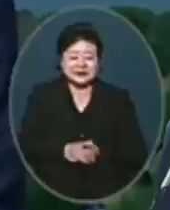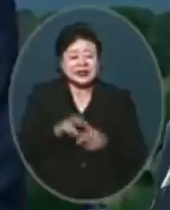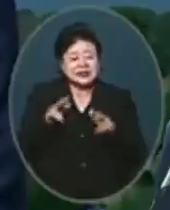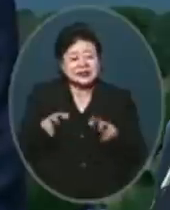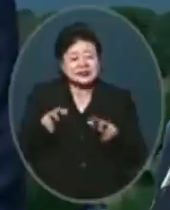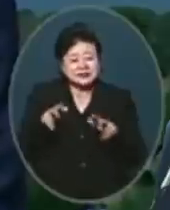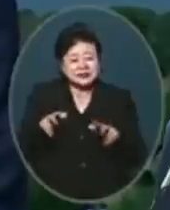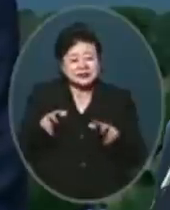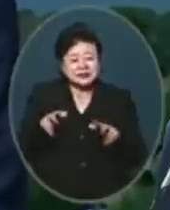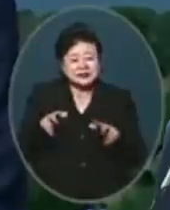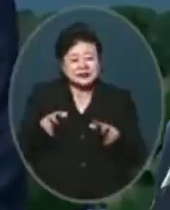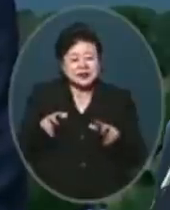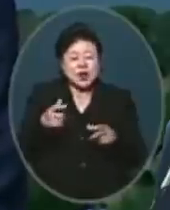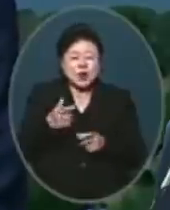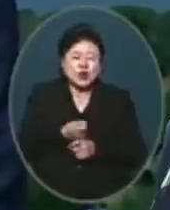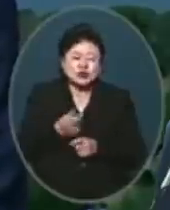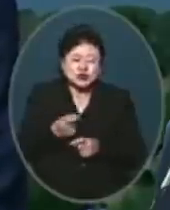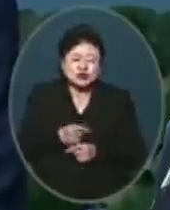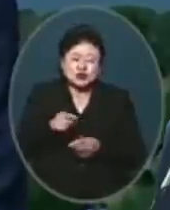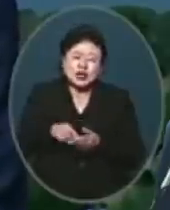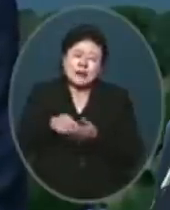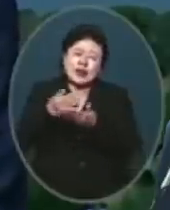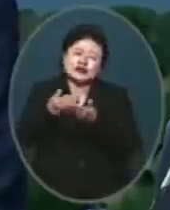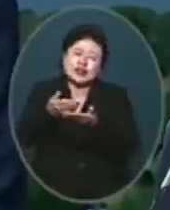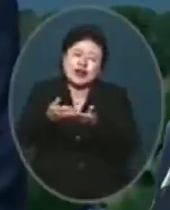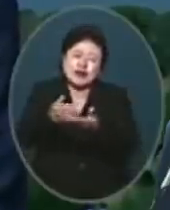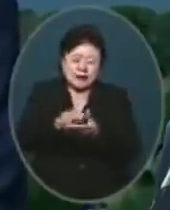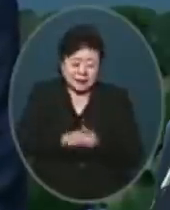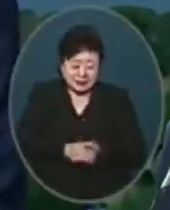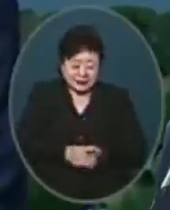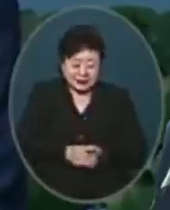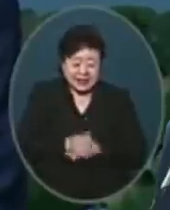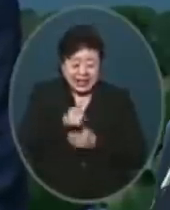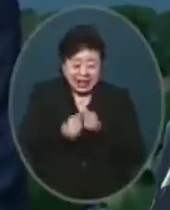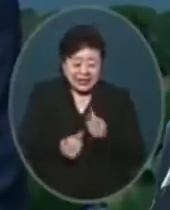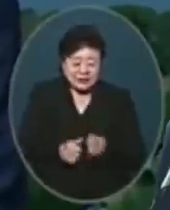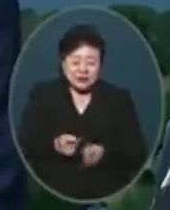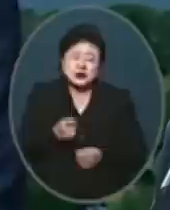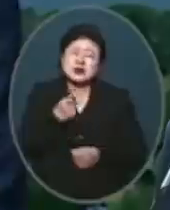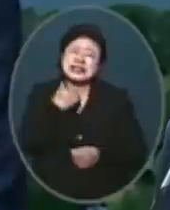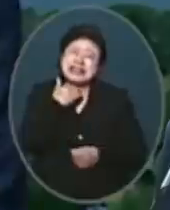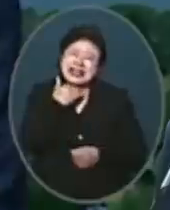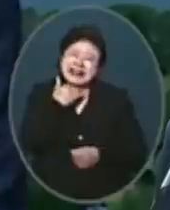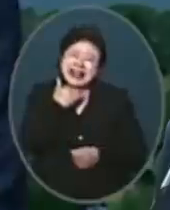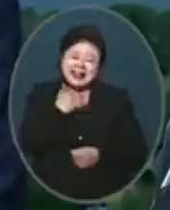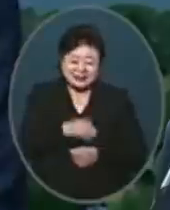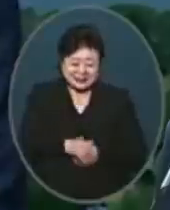지금 원수를 갚아주십시오. 그러면 하나님이 좀 더 기다려라.